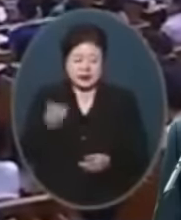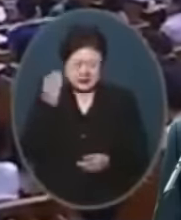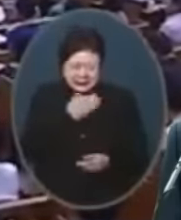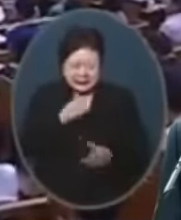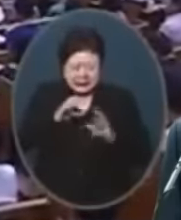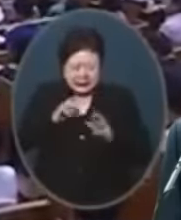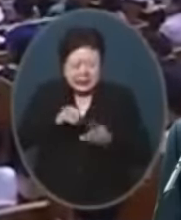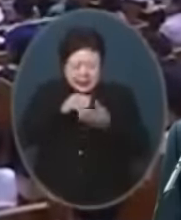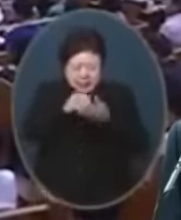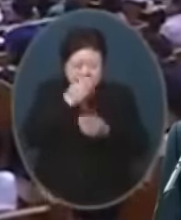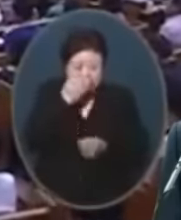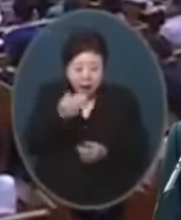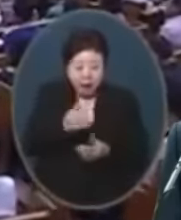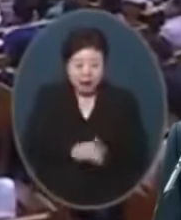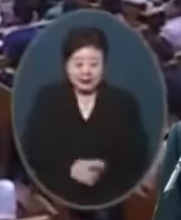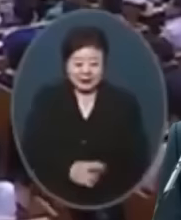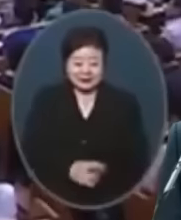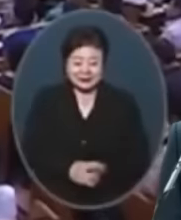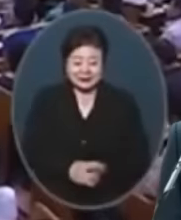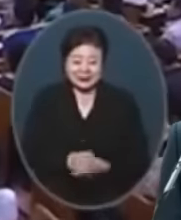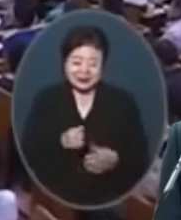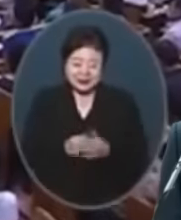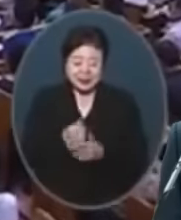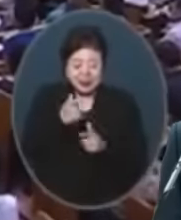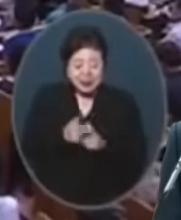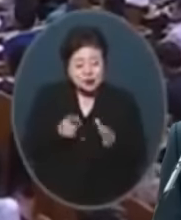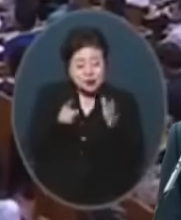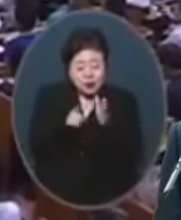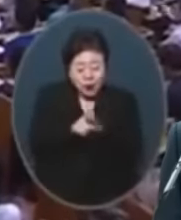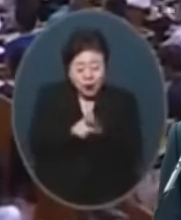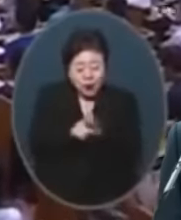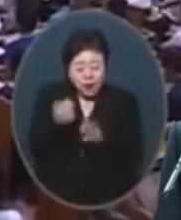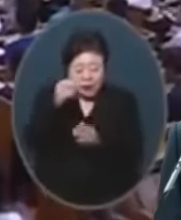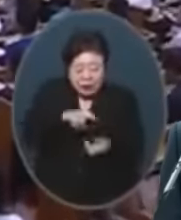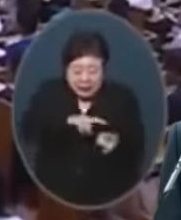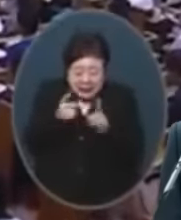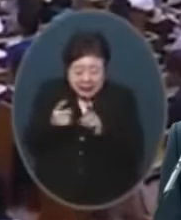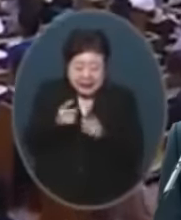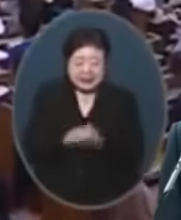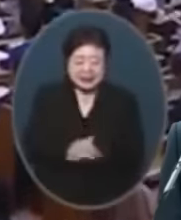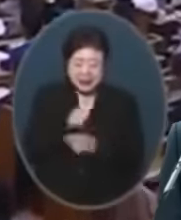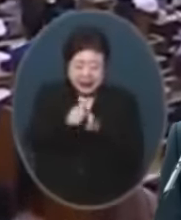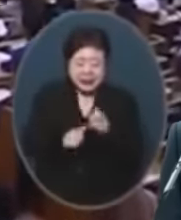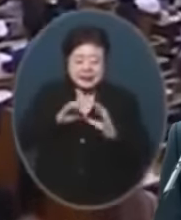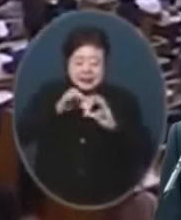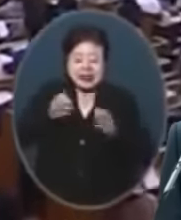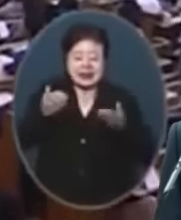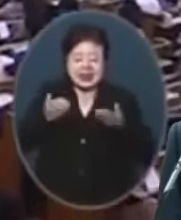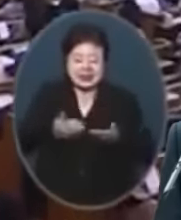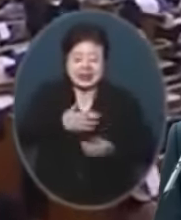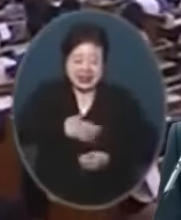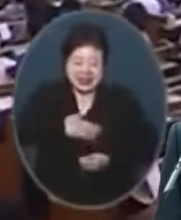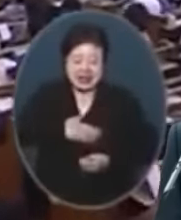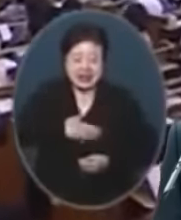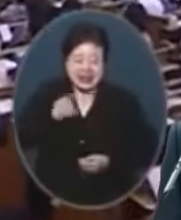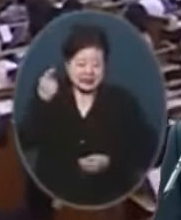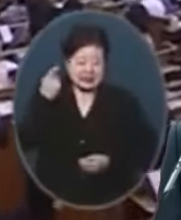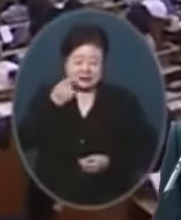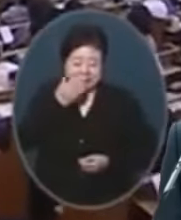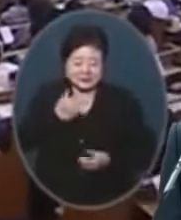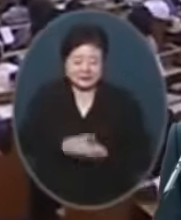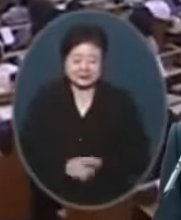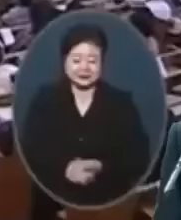세계에 들어갈 수가 있는 것입니다. 그래서 예수를 믿고 영이 살아나야 하늘나라 일을 알아들을 수가